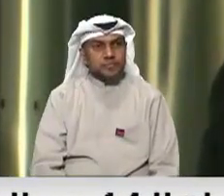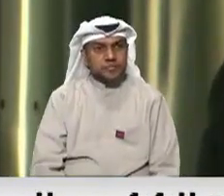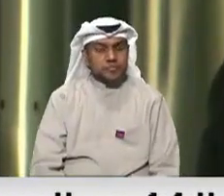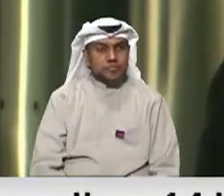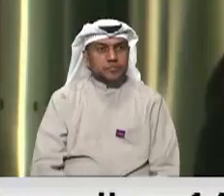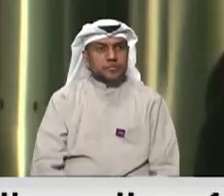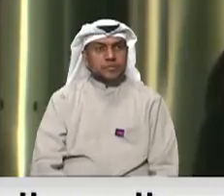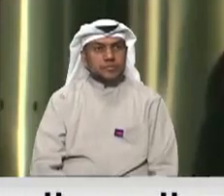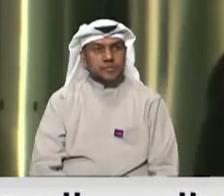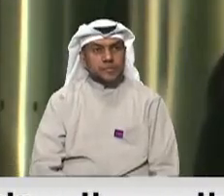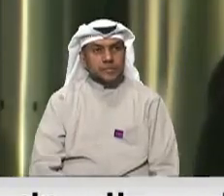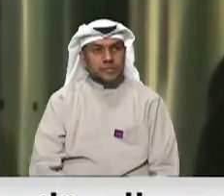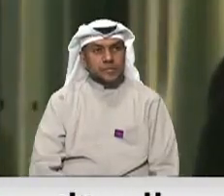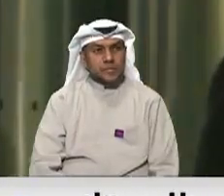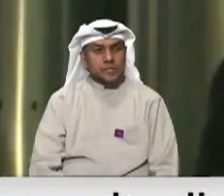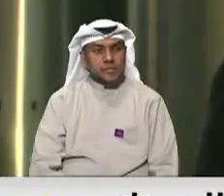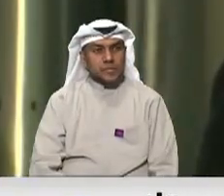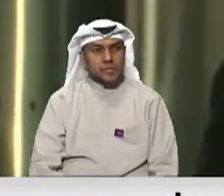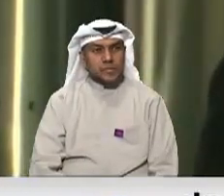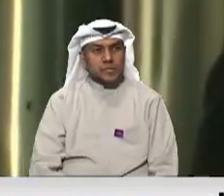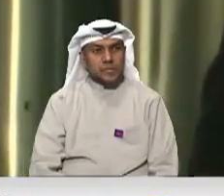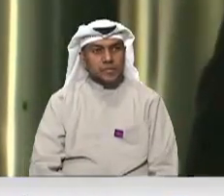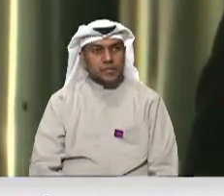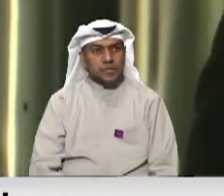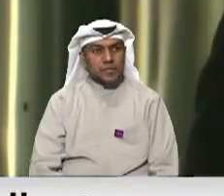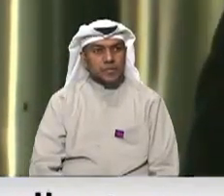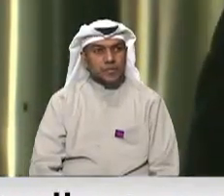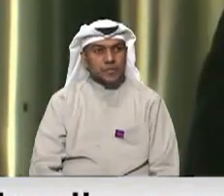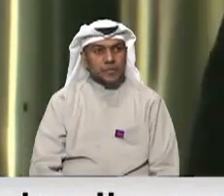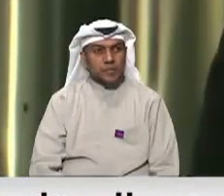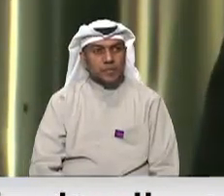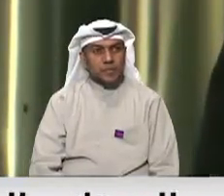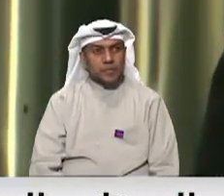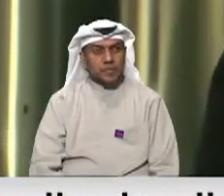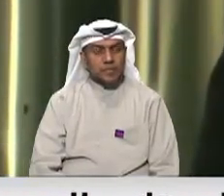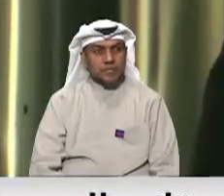Produktion aufnehmen bei Rheinmetall für Gepard-Munition. Die wird unverzüglich ab